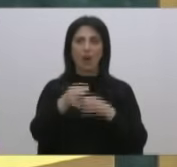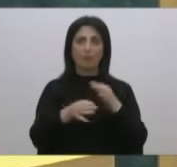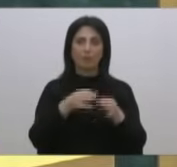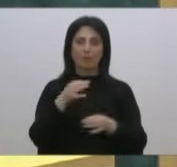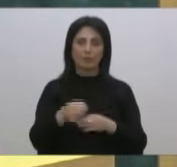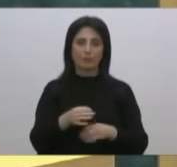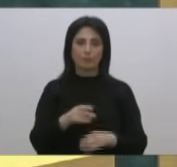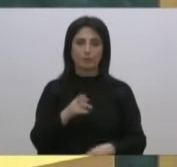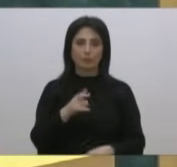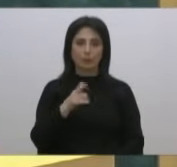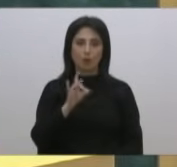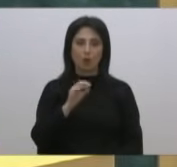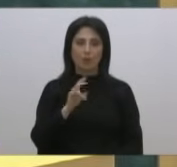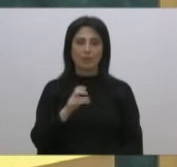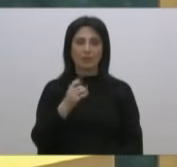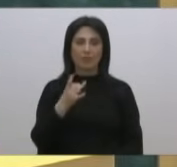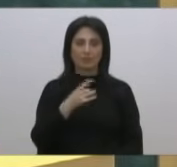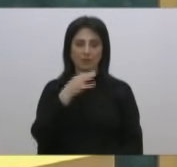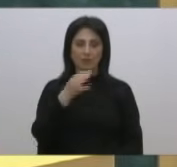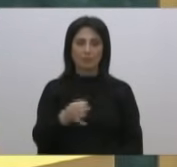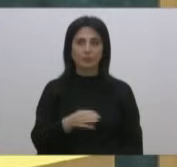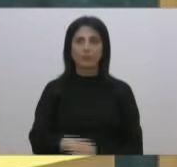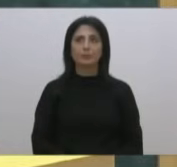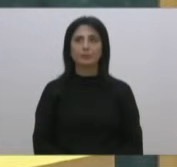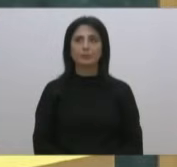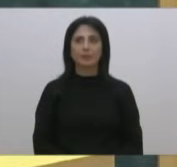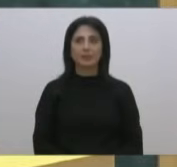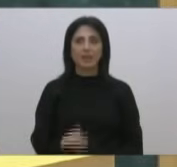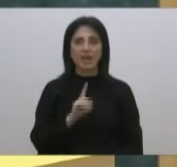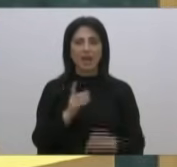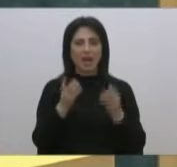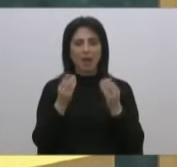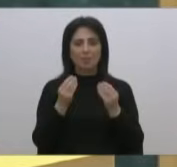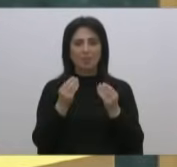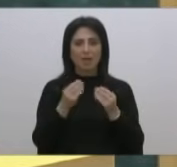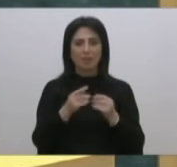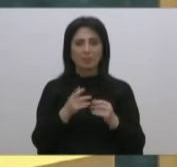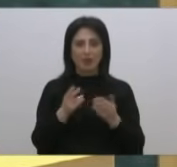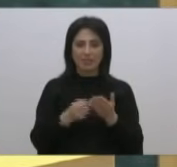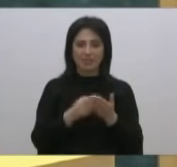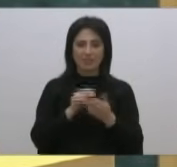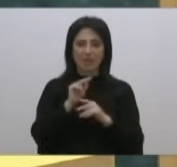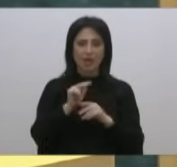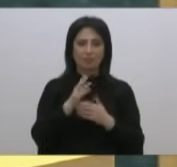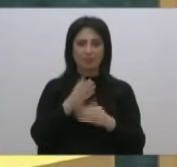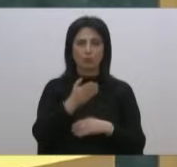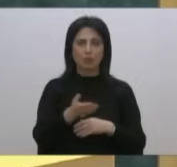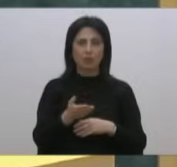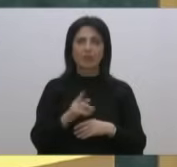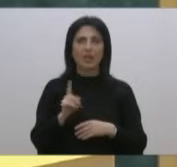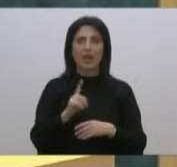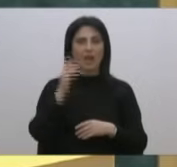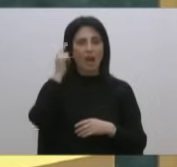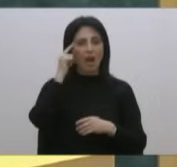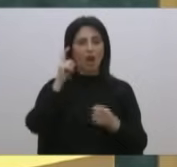გამოვეხმაურო ბატონ რომანს და კიდევ ერთხელ მინდა უთხრა, რა მათემატიკის სახელმძღვანელო გაქვთ და